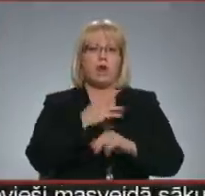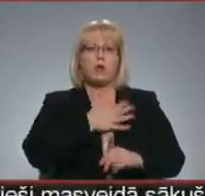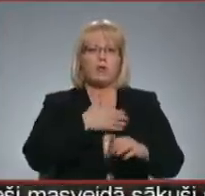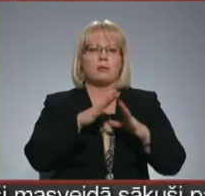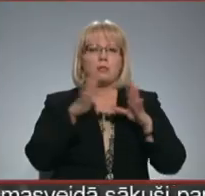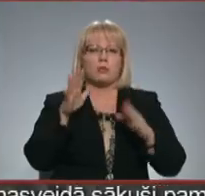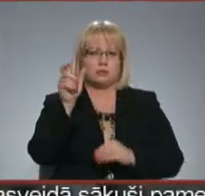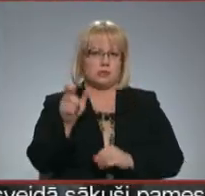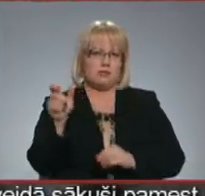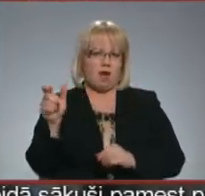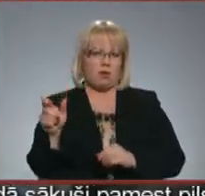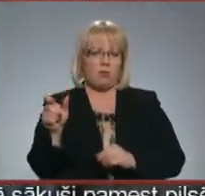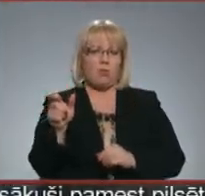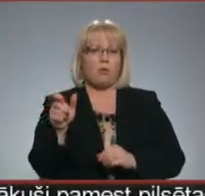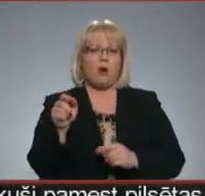daudz cilvēku.